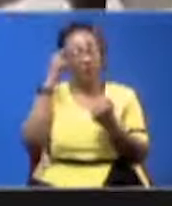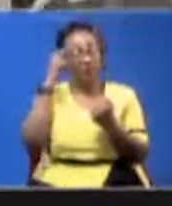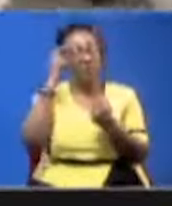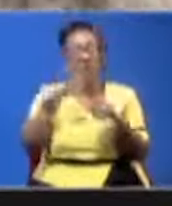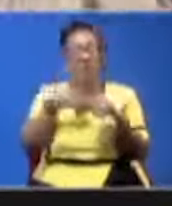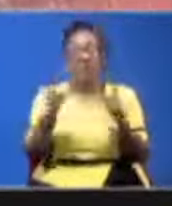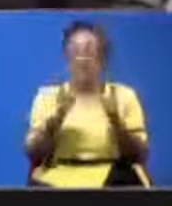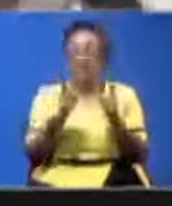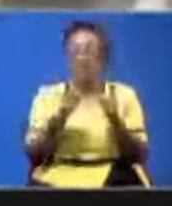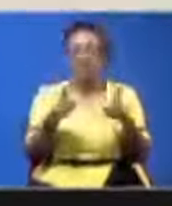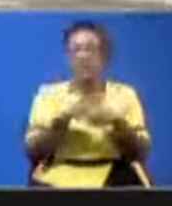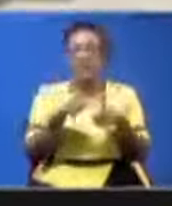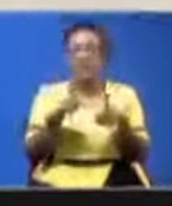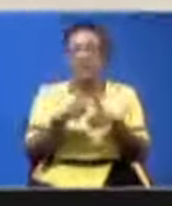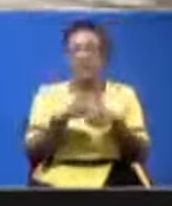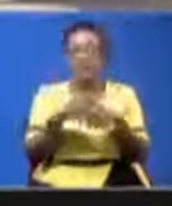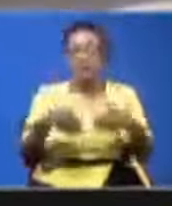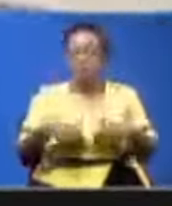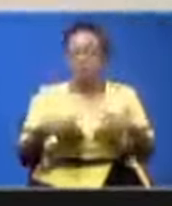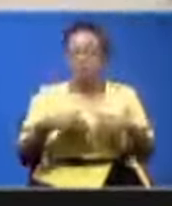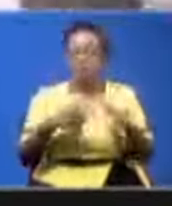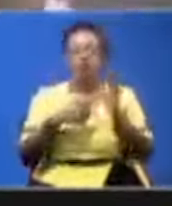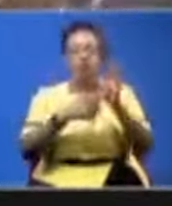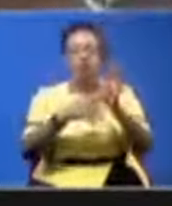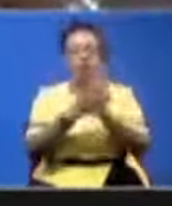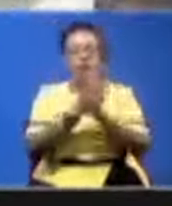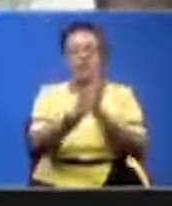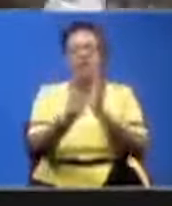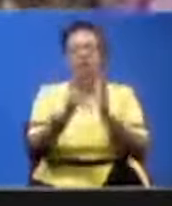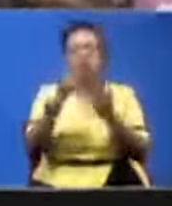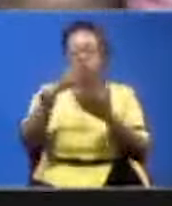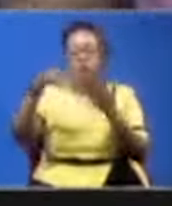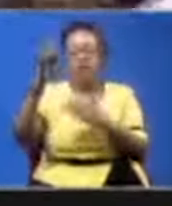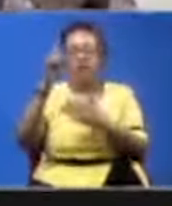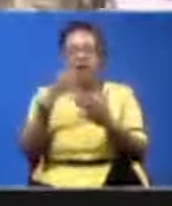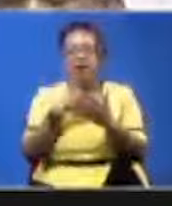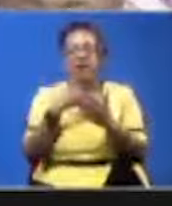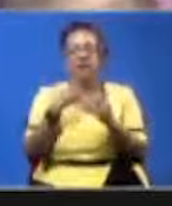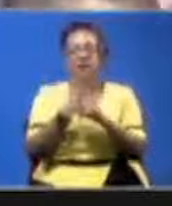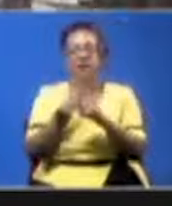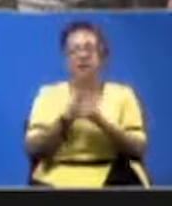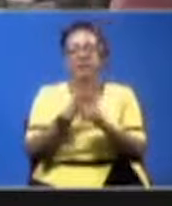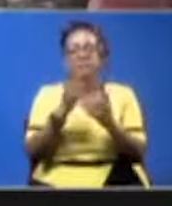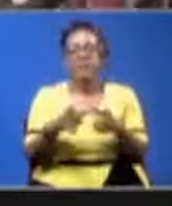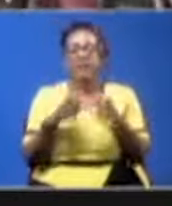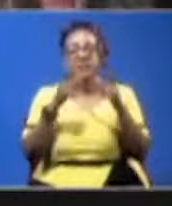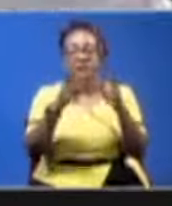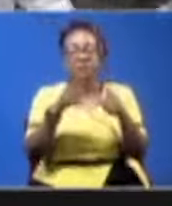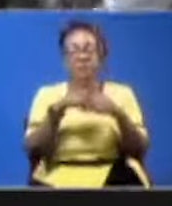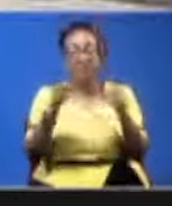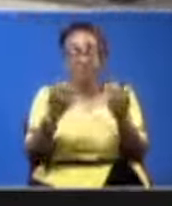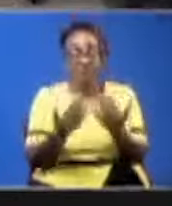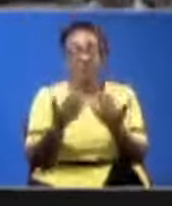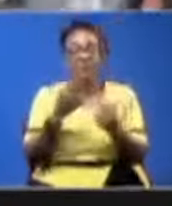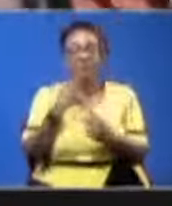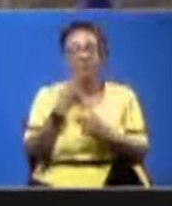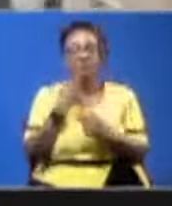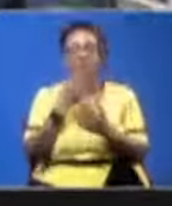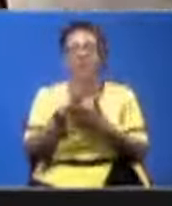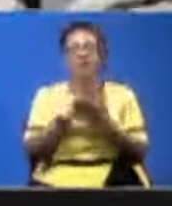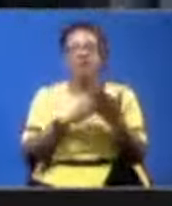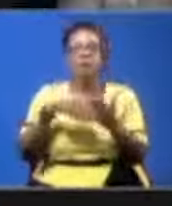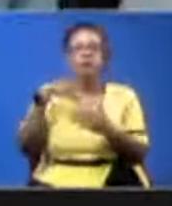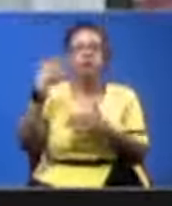kuwa huku vijana wakionyesha umahiri wao ili kushinda na kujipatia tuzo mbalimbali, imebainika kuwa baadhi yao